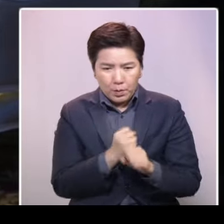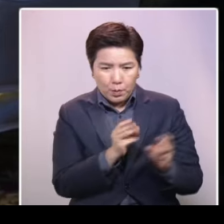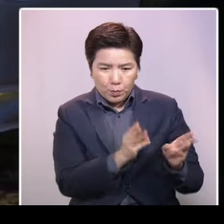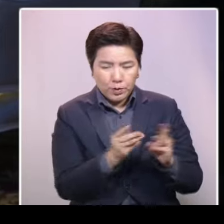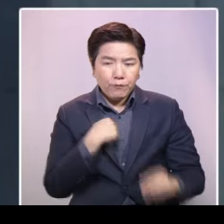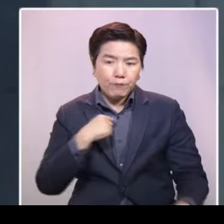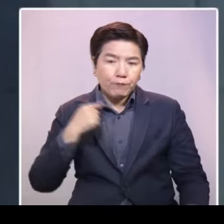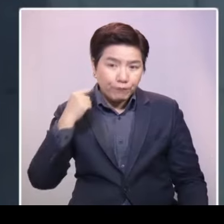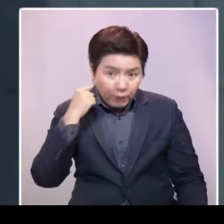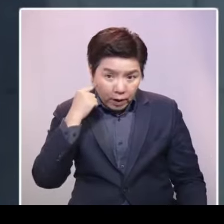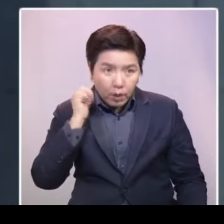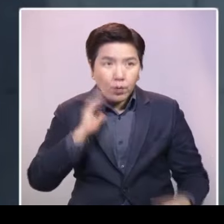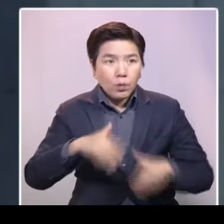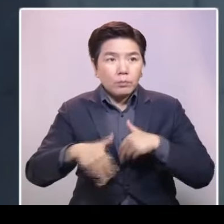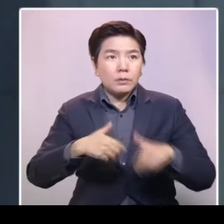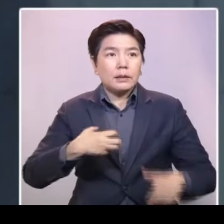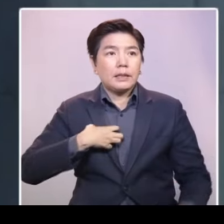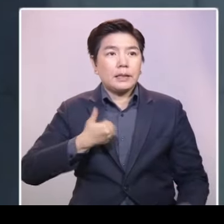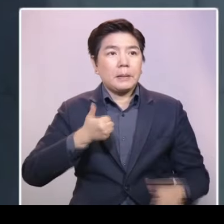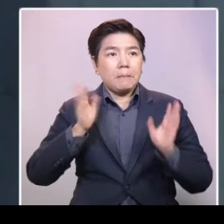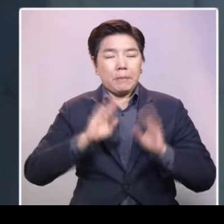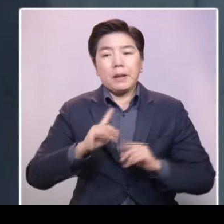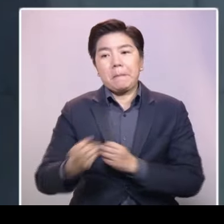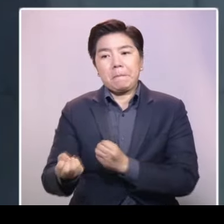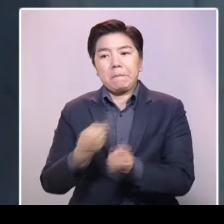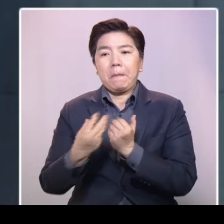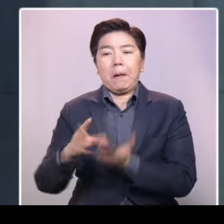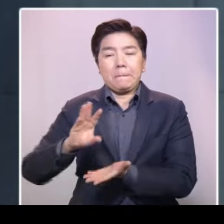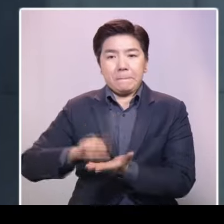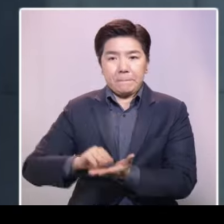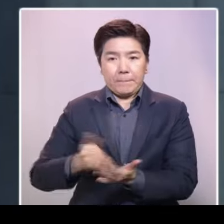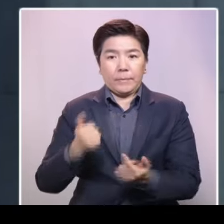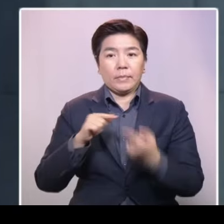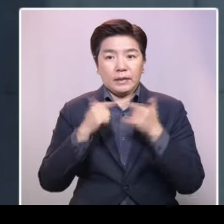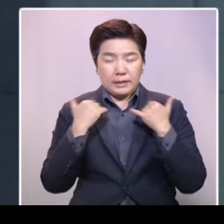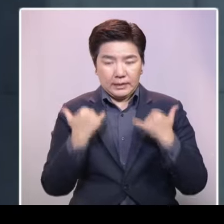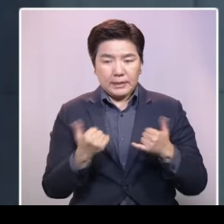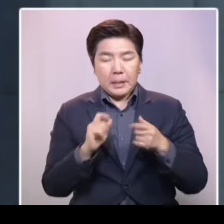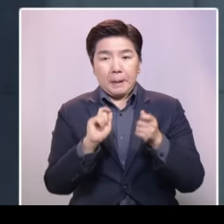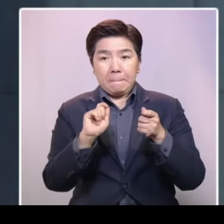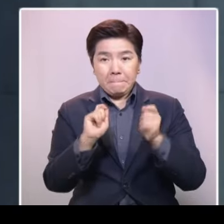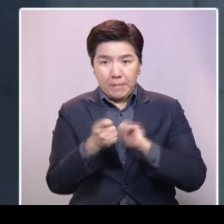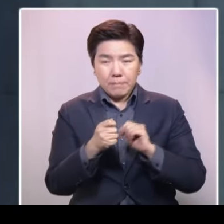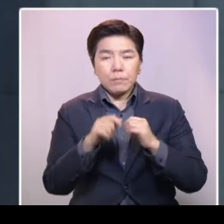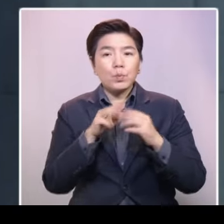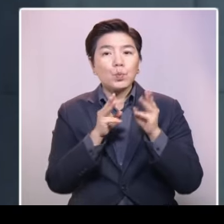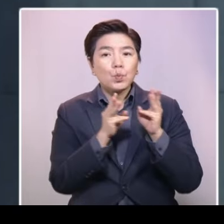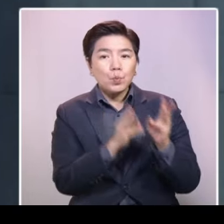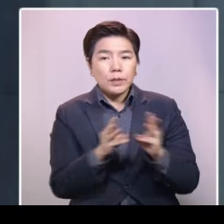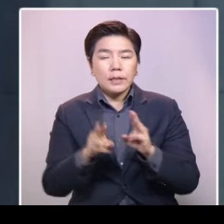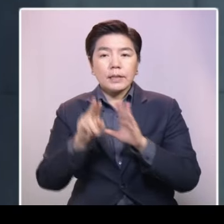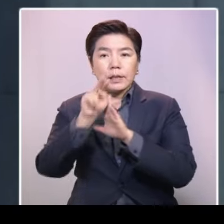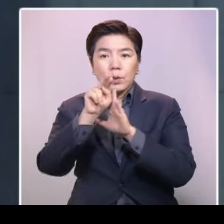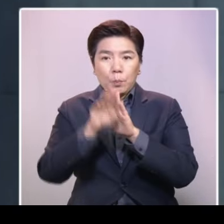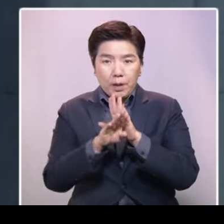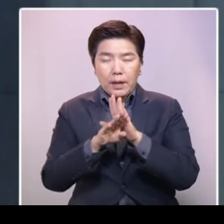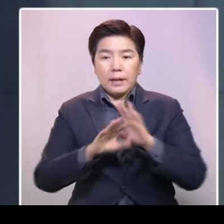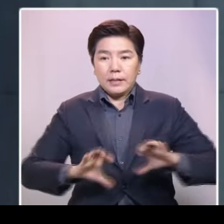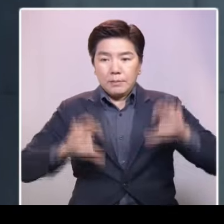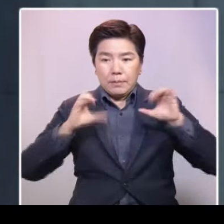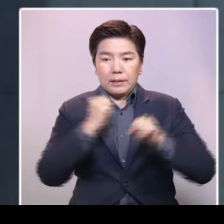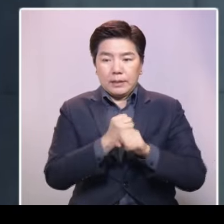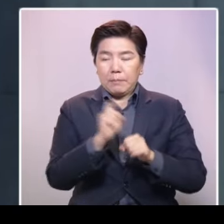ช่องทางรับฟังและสะท้อนเสียงของพี่น้องประชาชนให้มากยิ่งขึ้นตลอดจนการปรับรูปแบบการสื่อสารนโยบายและผลงานของ